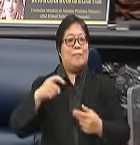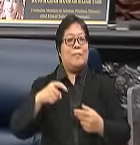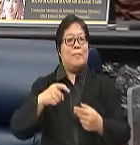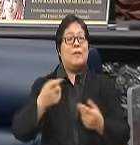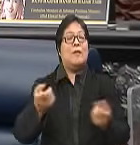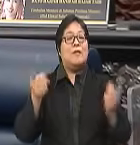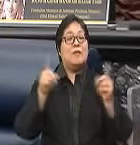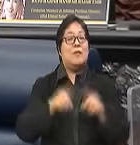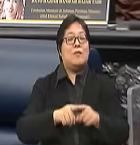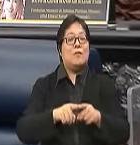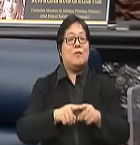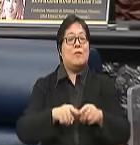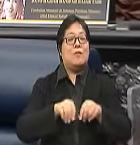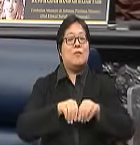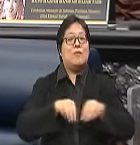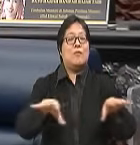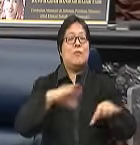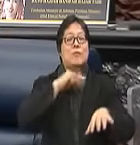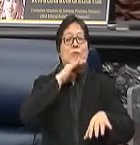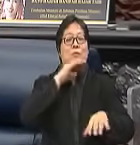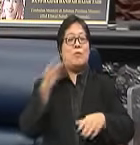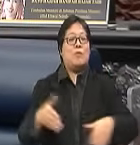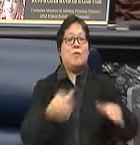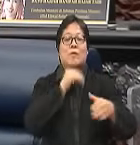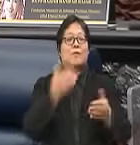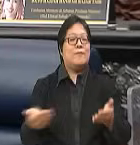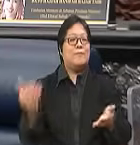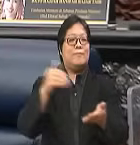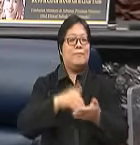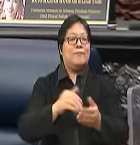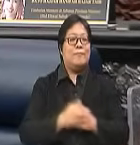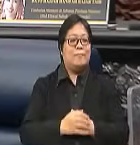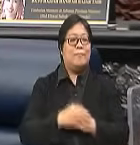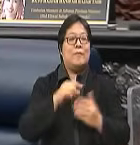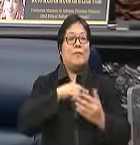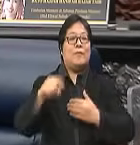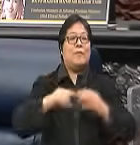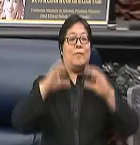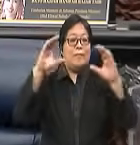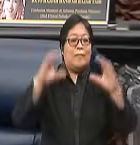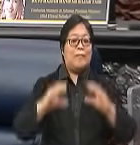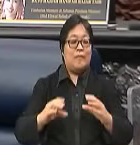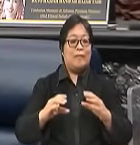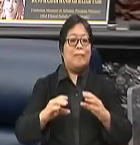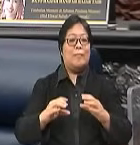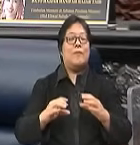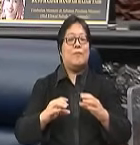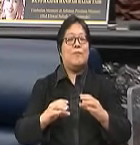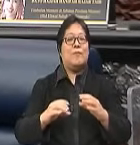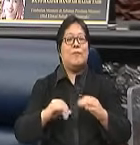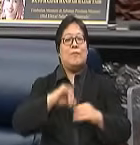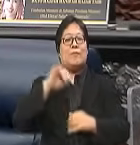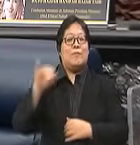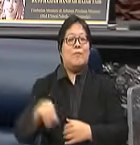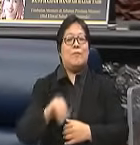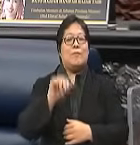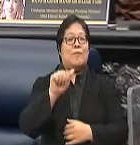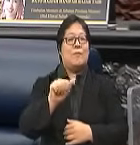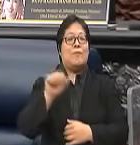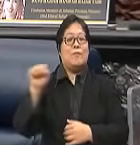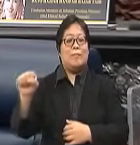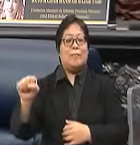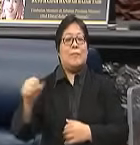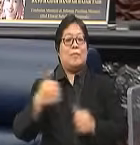kejadian pencemaran sungai tidak berulang antara langkah-langkah yang diambil oleh jabatan lam sekitar kearah